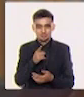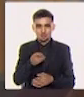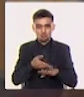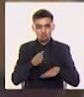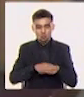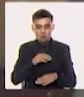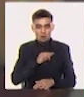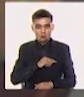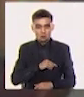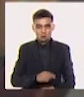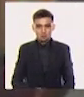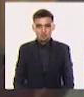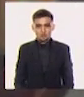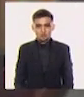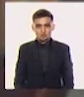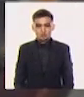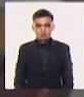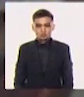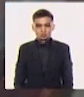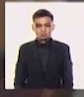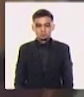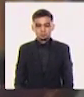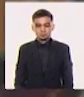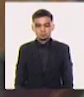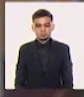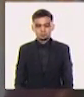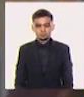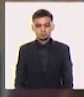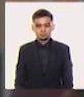жұмыстың жүгі ауыр. Махаббат Нұржанқызы, Сәбит Амангелдіұлы, Информбюро, Маңғыстау облысы.